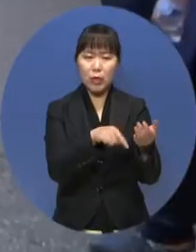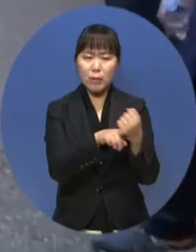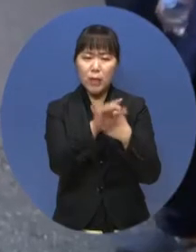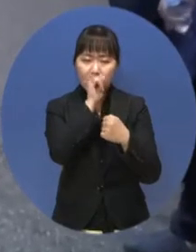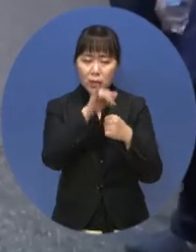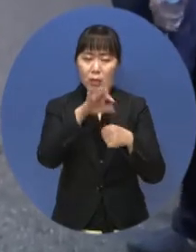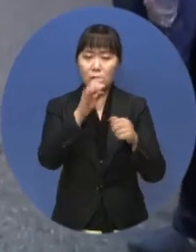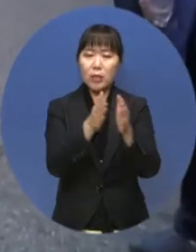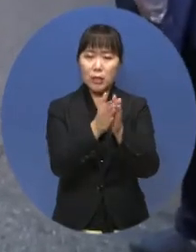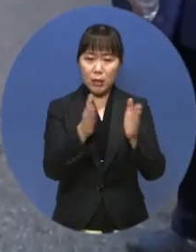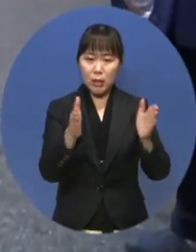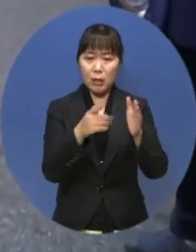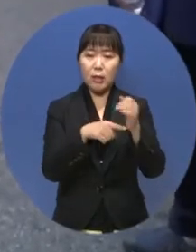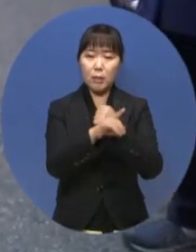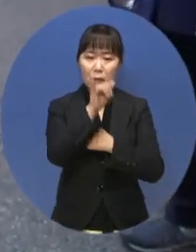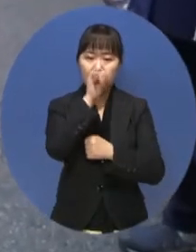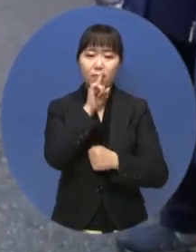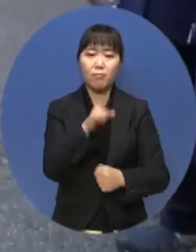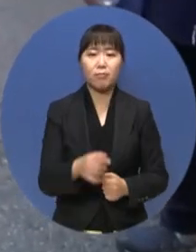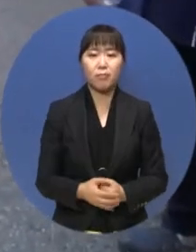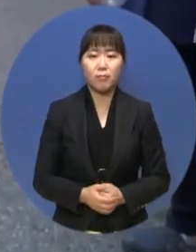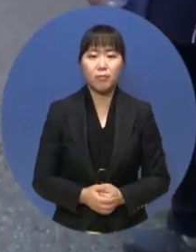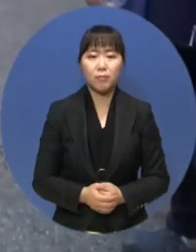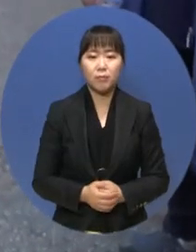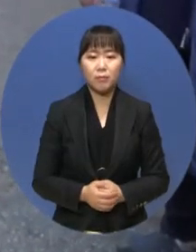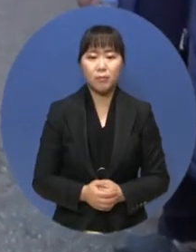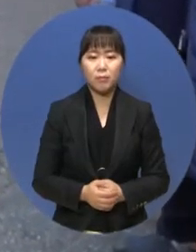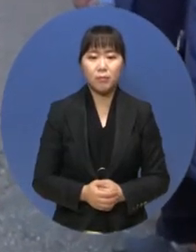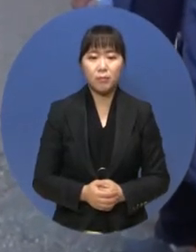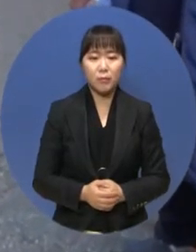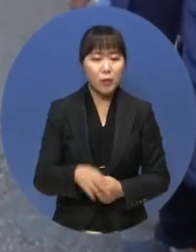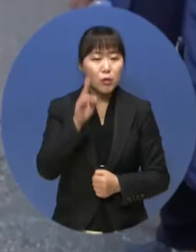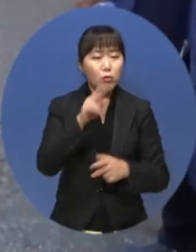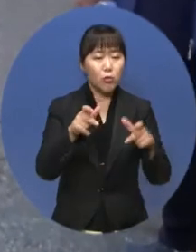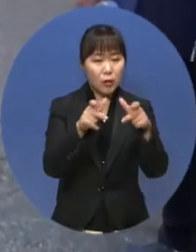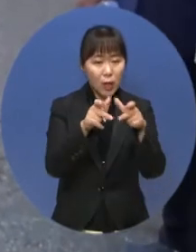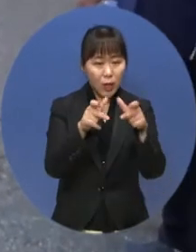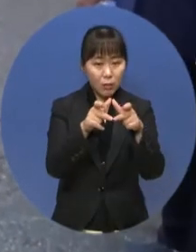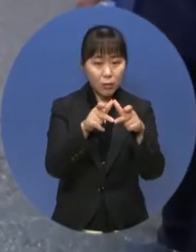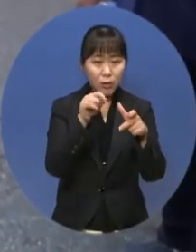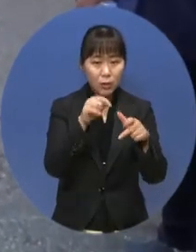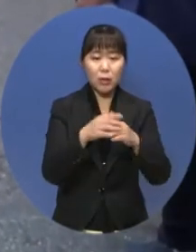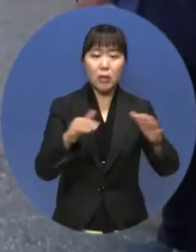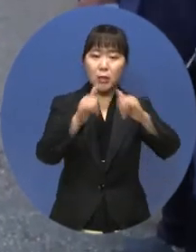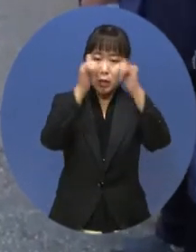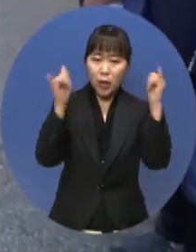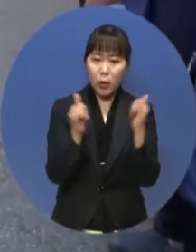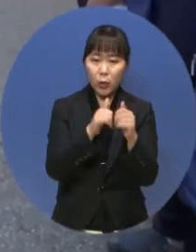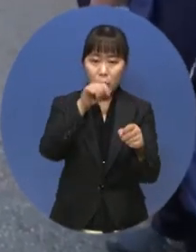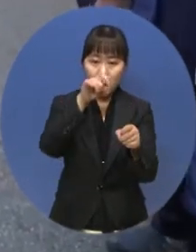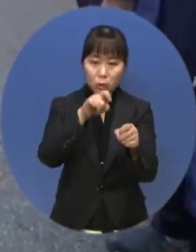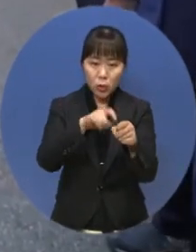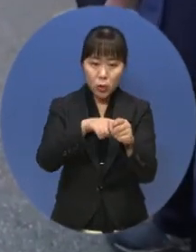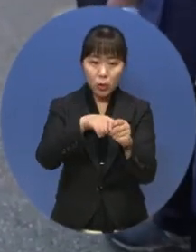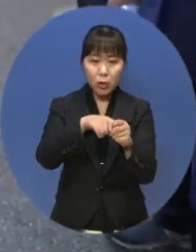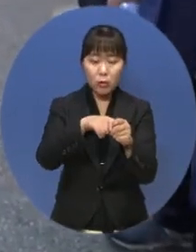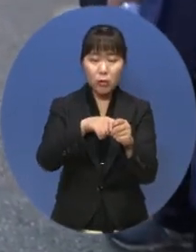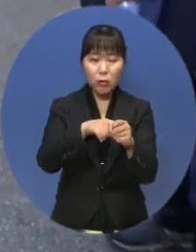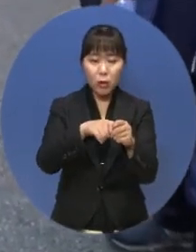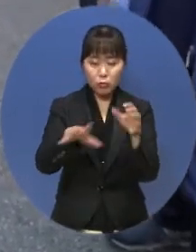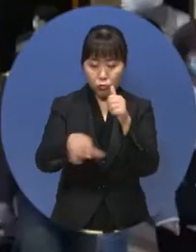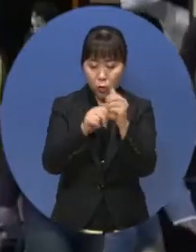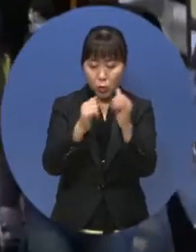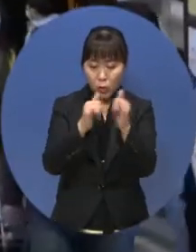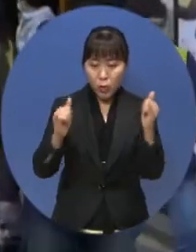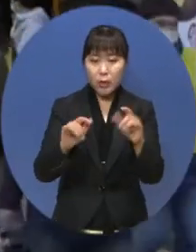뜻깊은 시작의 의미가 있다고 주장하고 있습니다. 중증장애인들은 사회적 구성원으로서